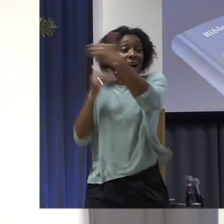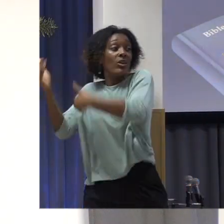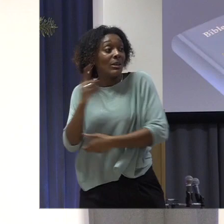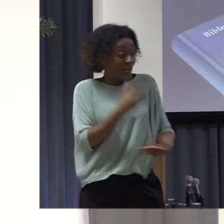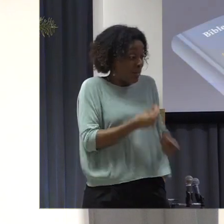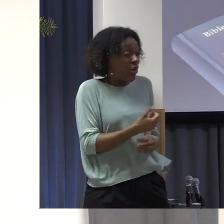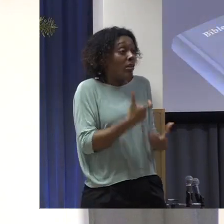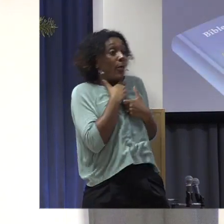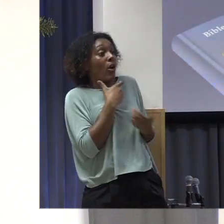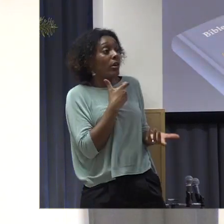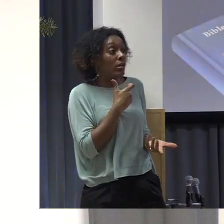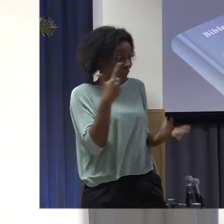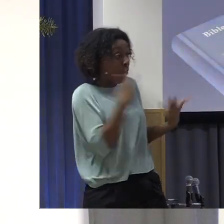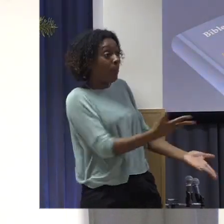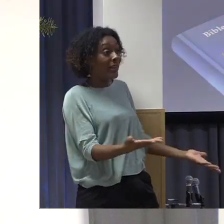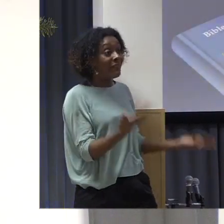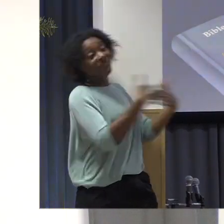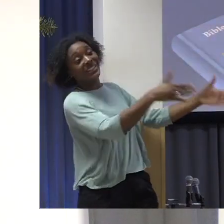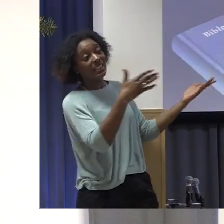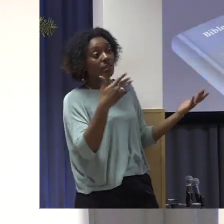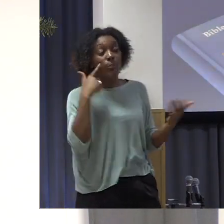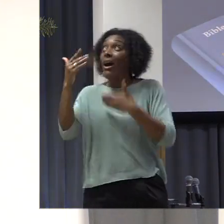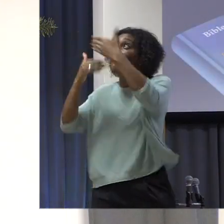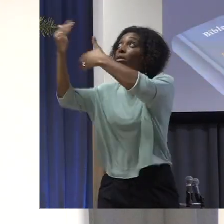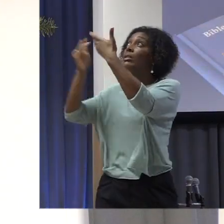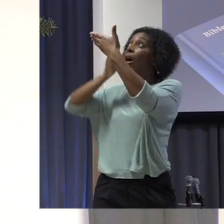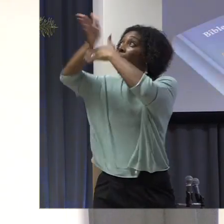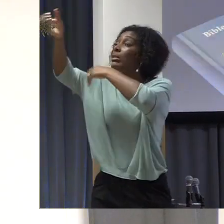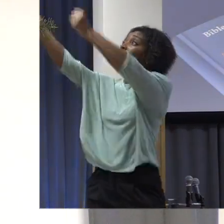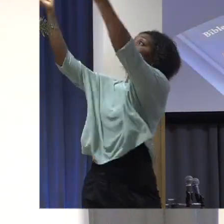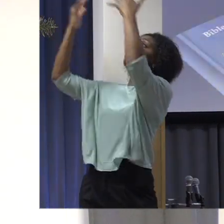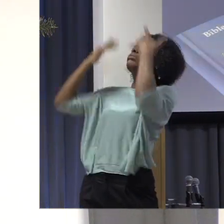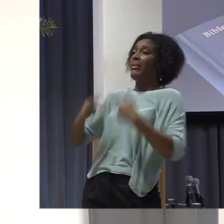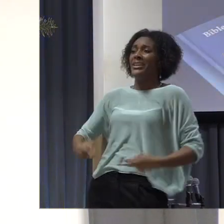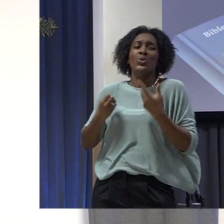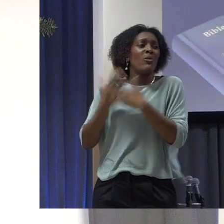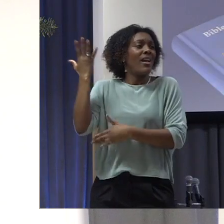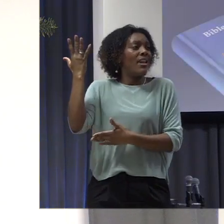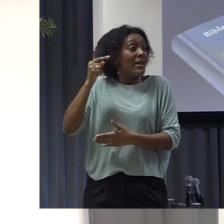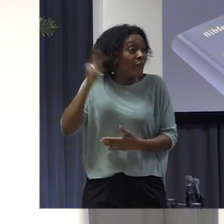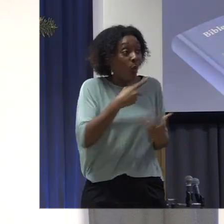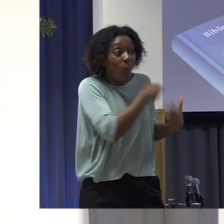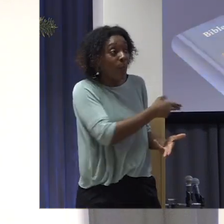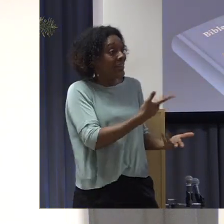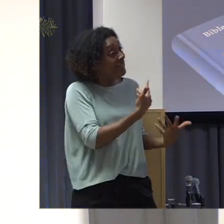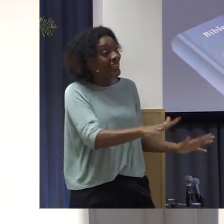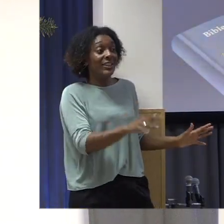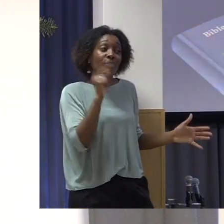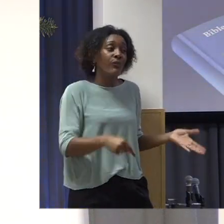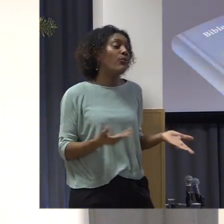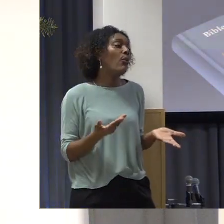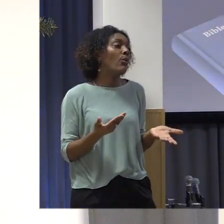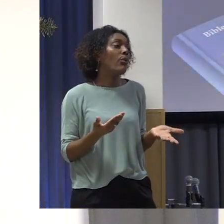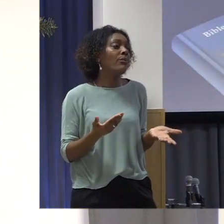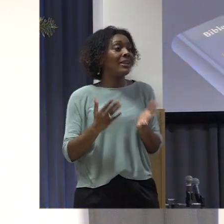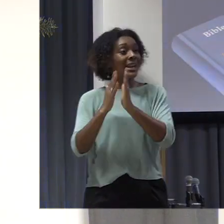cela, forcément, nous n'arriverons pas à rentrer pleinement dans la vie que Dieu nous propose. Les